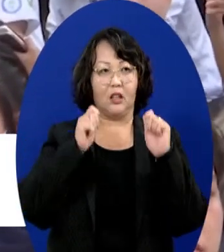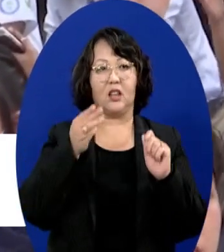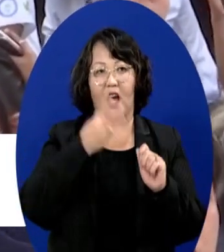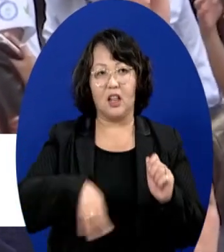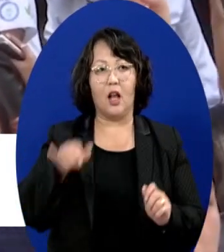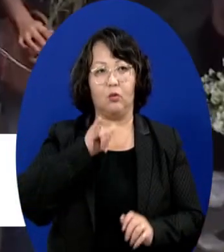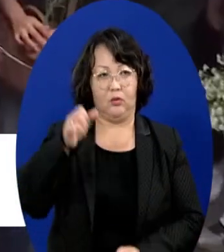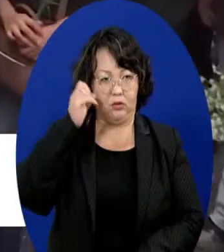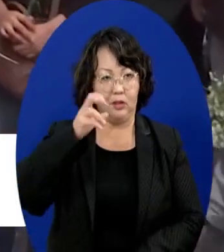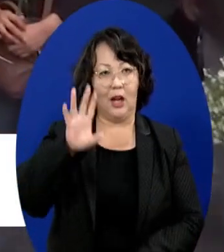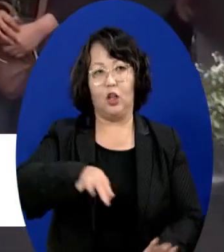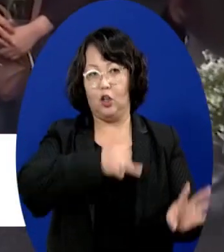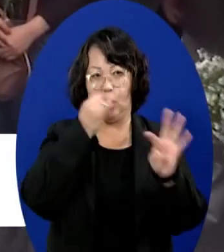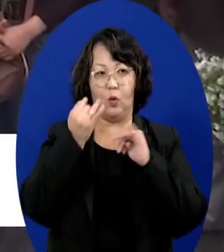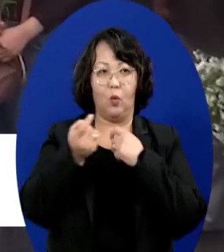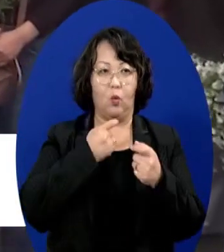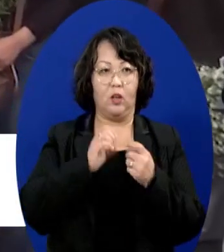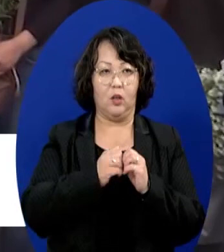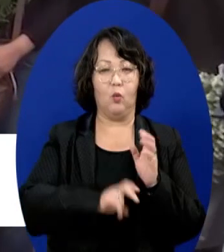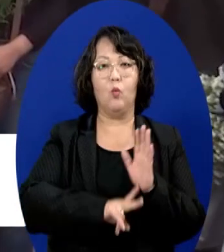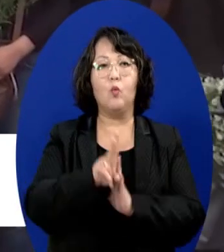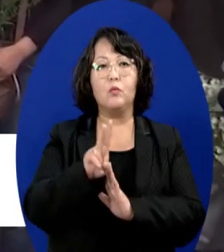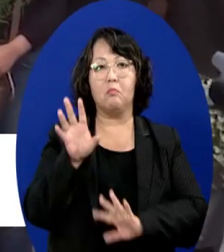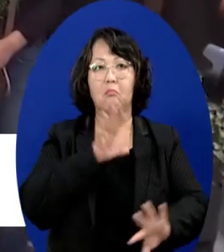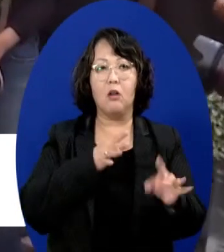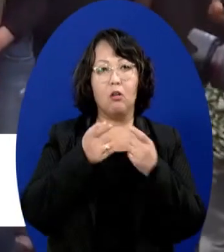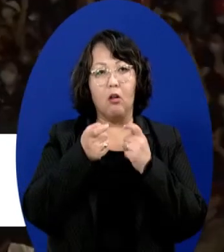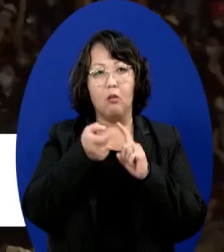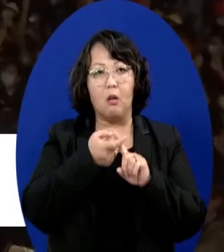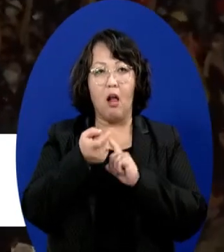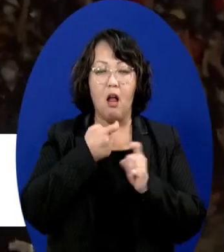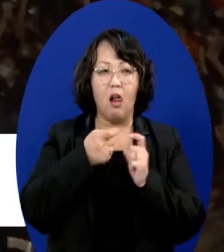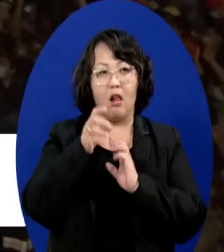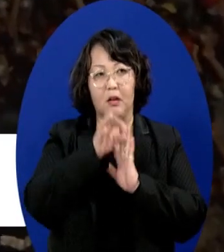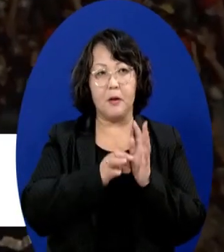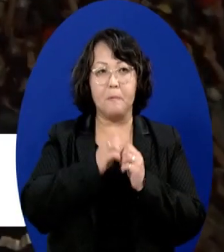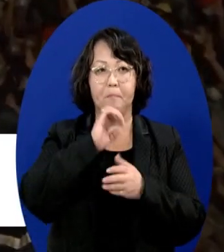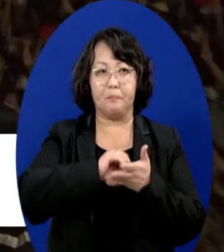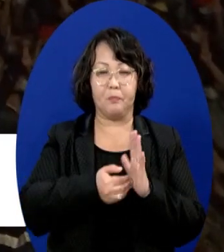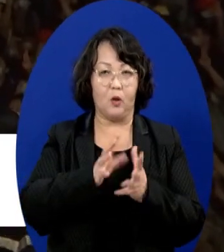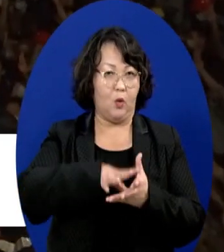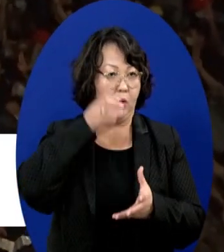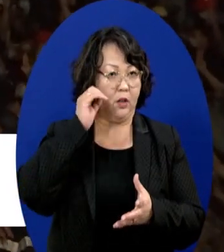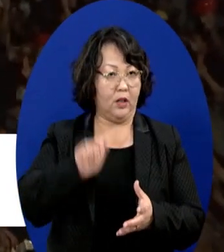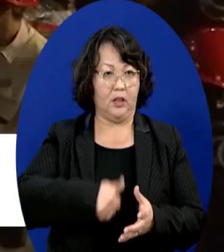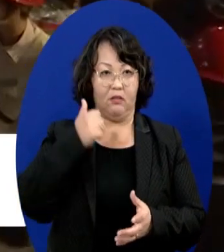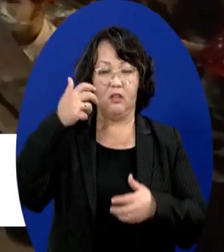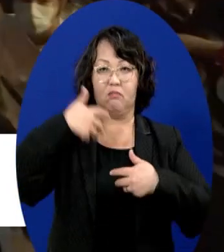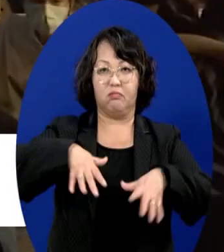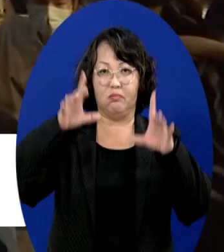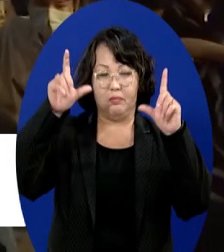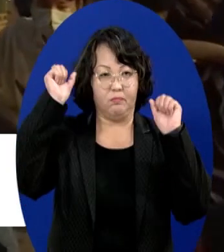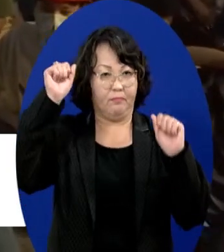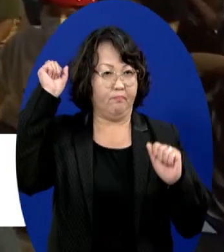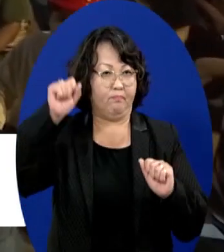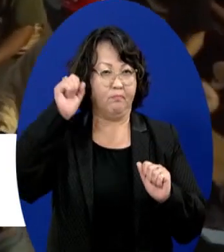7 хоногт тусгай хуралдаан хийж үсэд байгаа асуудлыг хэлэлцэхээр төлөвлөж байна. Оюутан залуусын идэвхтэй оролцож байгаа сэргүүцлийн хөтөлбөрийг